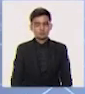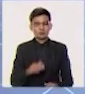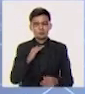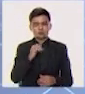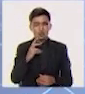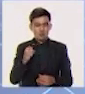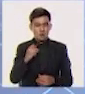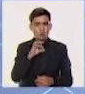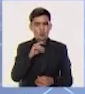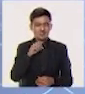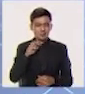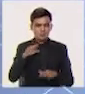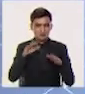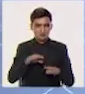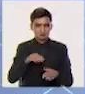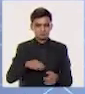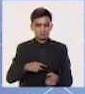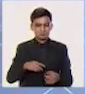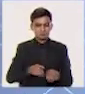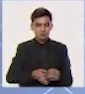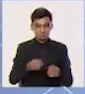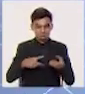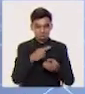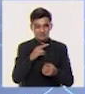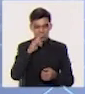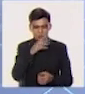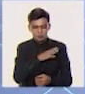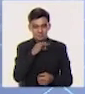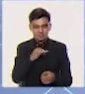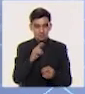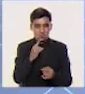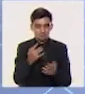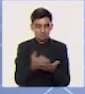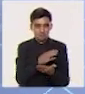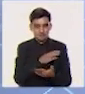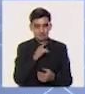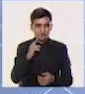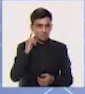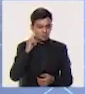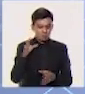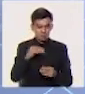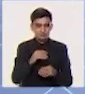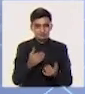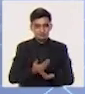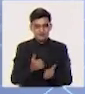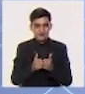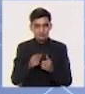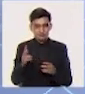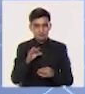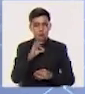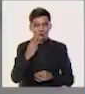Жаңаөзенде даладан кіндігі қисық кесілген сәби табылды. Топырақтың үстінде жатқан баланың даусын естіген тұрғындар жедел жәрдем